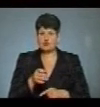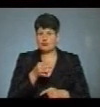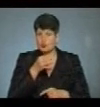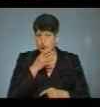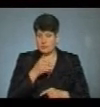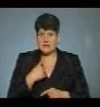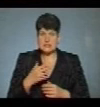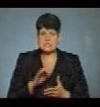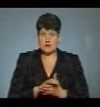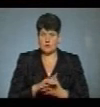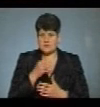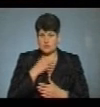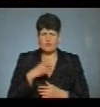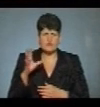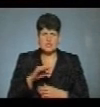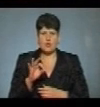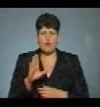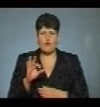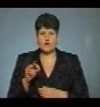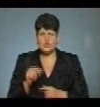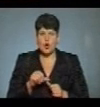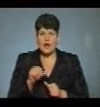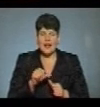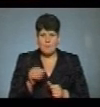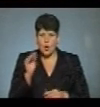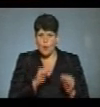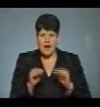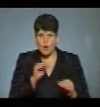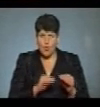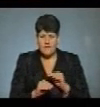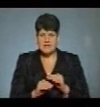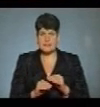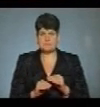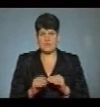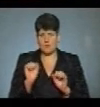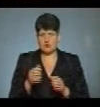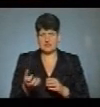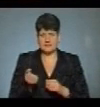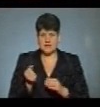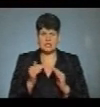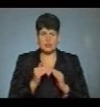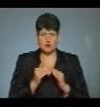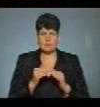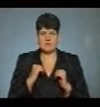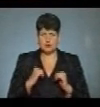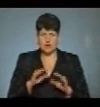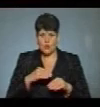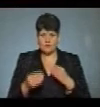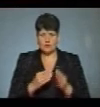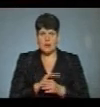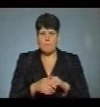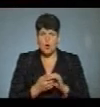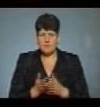знайома мені сказала, що тут усі овочі окремо запаковані. І, тобто, можна взяти вже тоді вдома собі спокійно розвинути і помити.